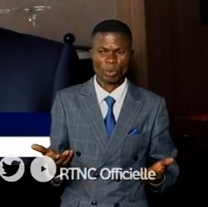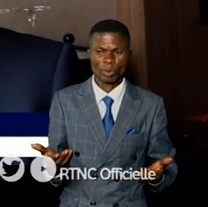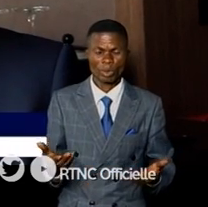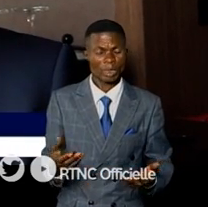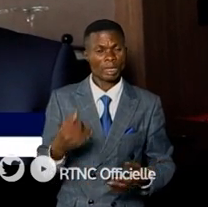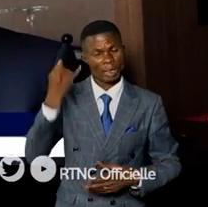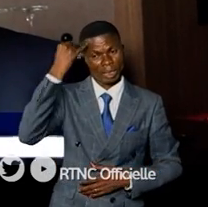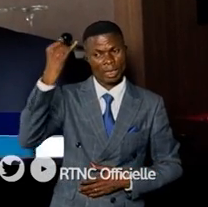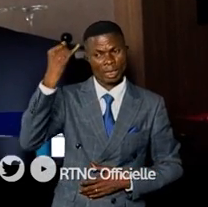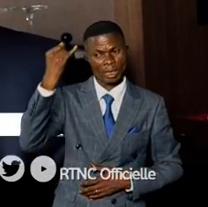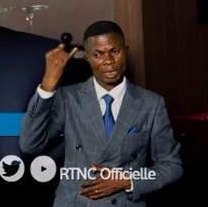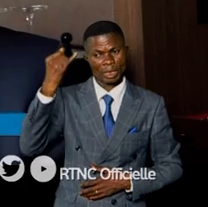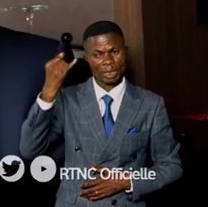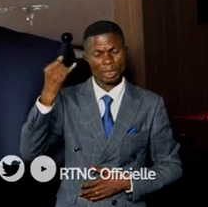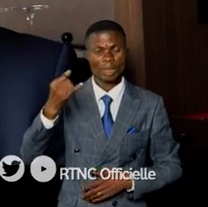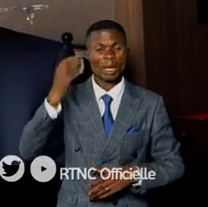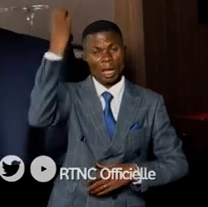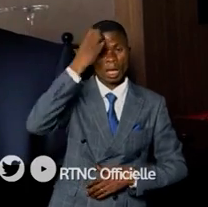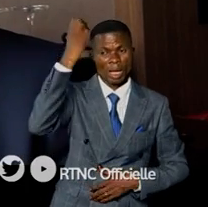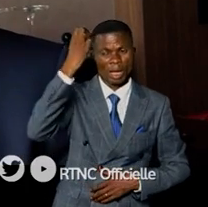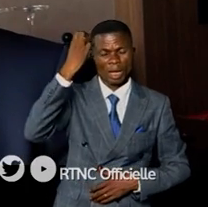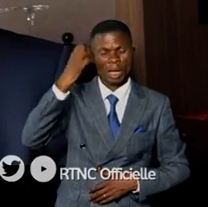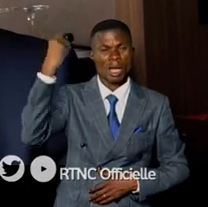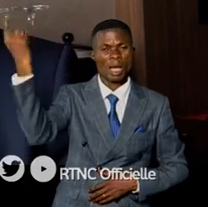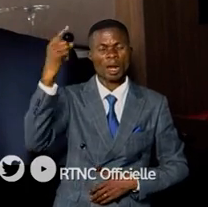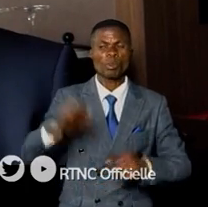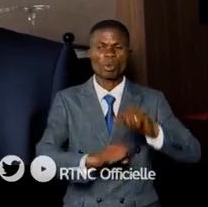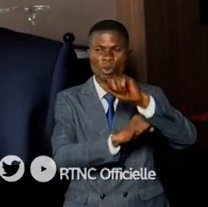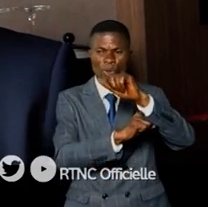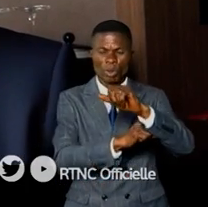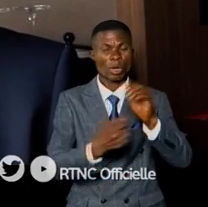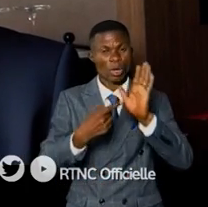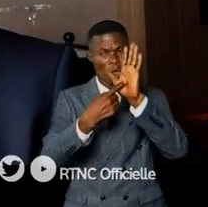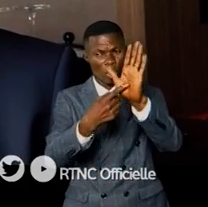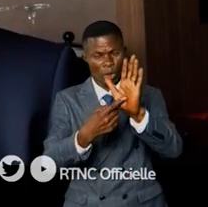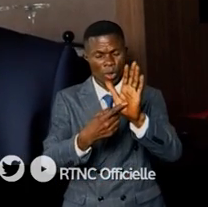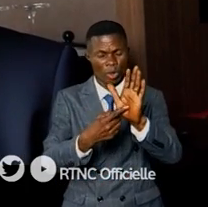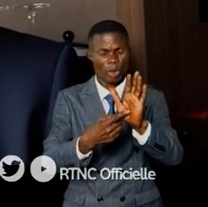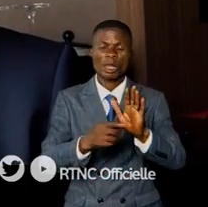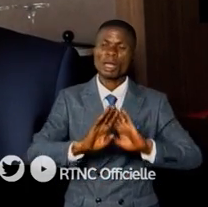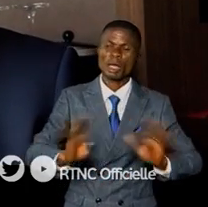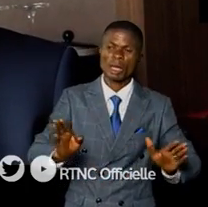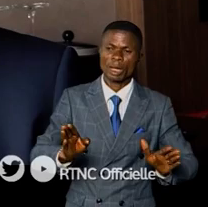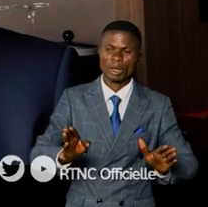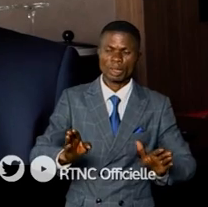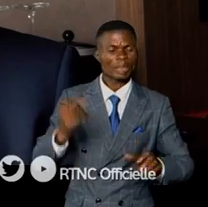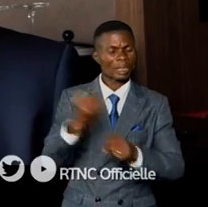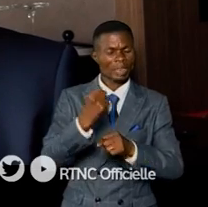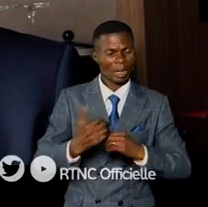je pense que là où on est en Europe, le monde est assez fini et qu'on a présenté ce qu'on avait à présenter et qu'on a des routines de